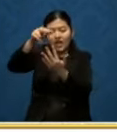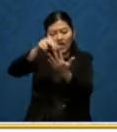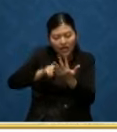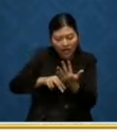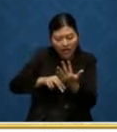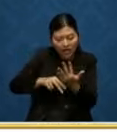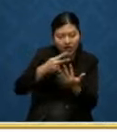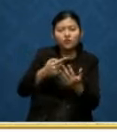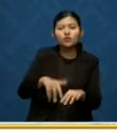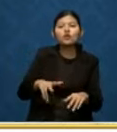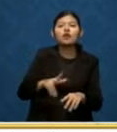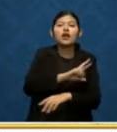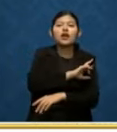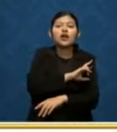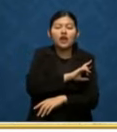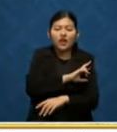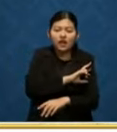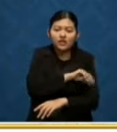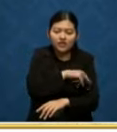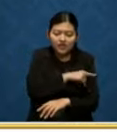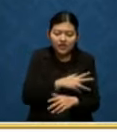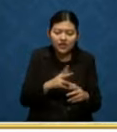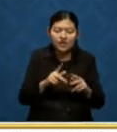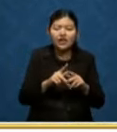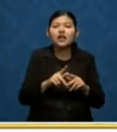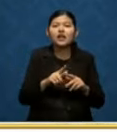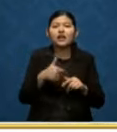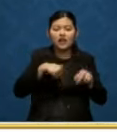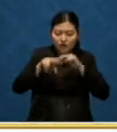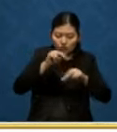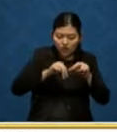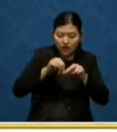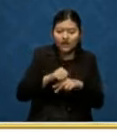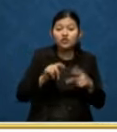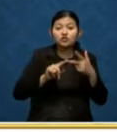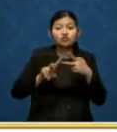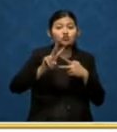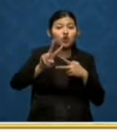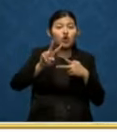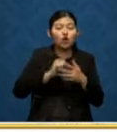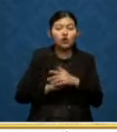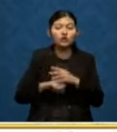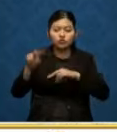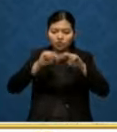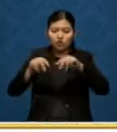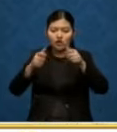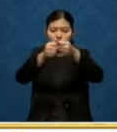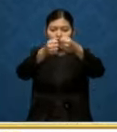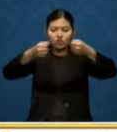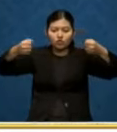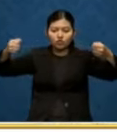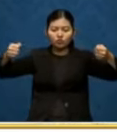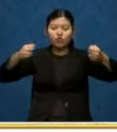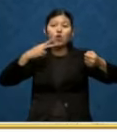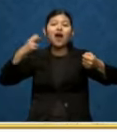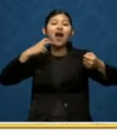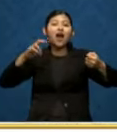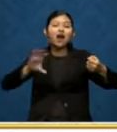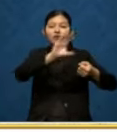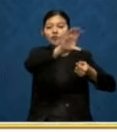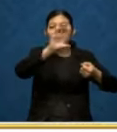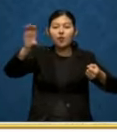สาธารณะได้รับทราบเป็นระยะครับข้อ 2ครับควรเข้มงวดกับการตรวจสอบนะครับตู้คอนเทนเนอร์ที่นำเข้าอาหารแช่แข็งนะครับ